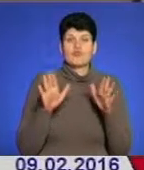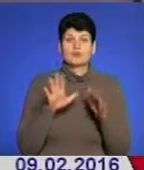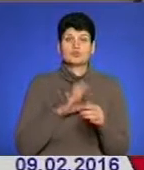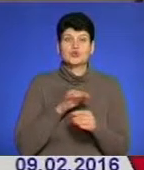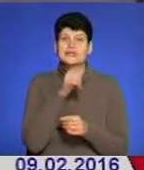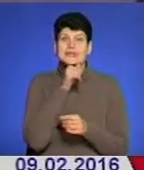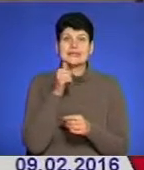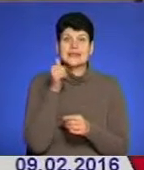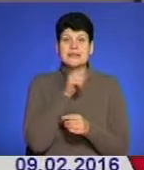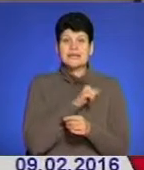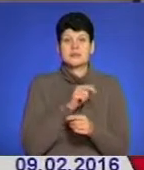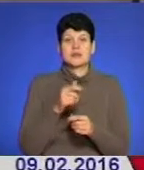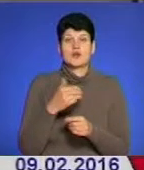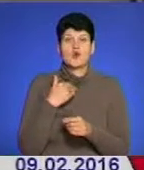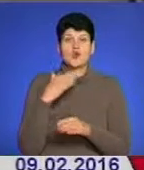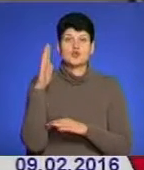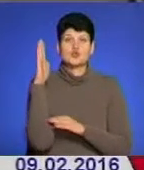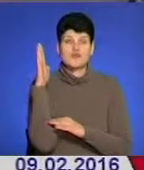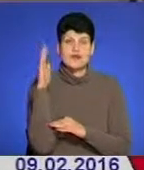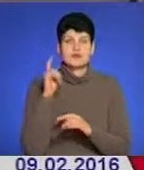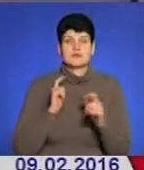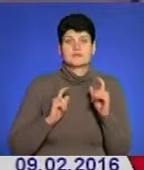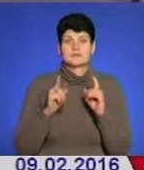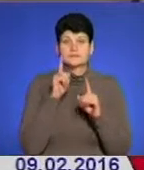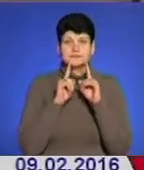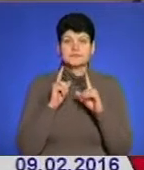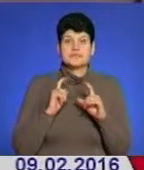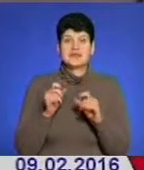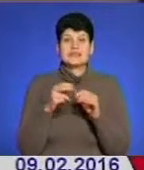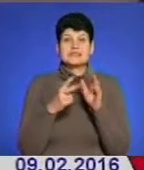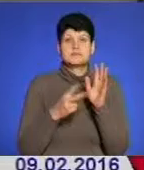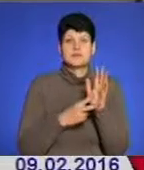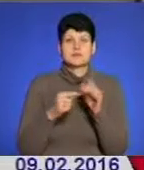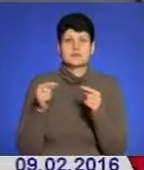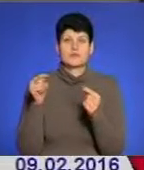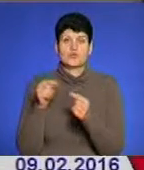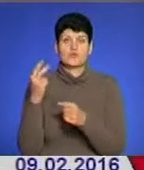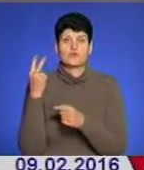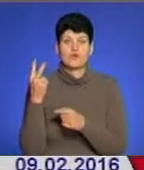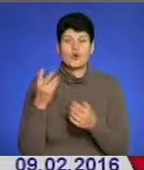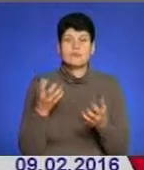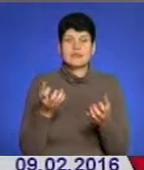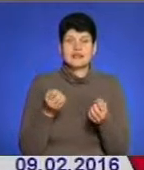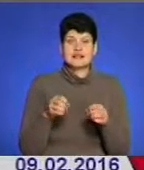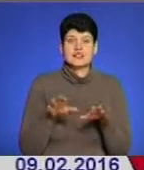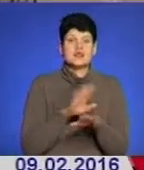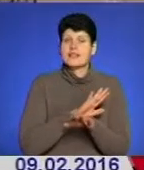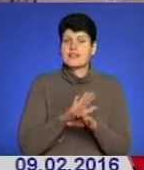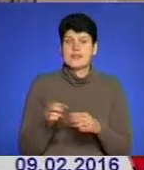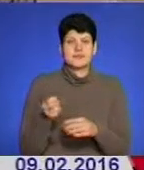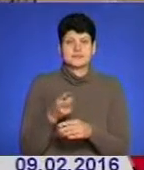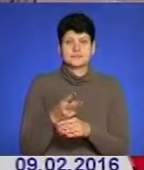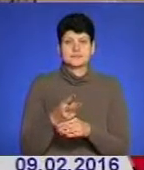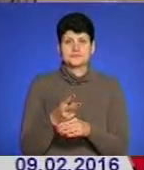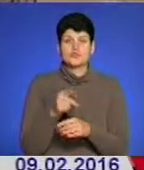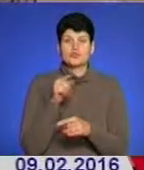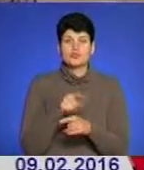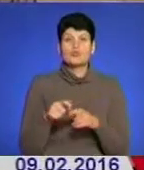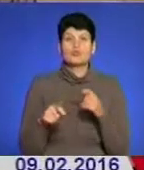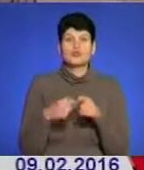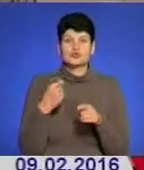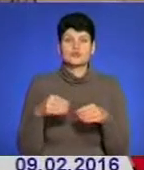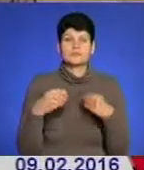таємне голосування студентської нашої ради, і 17 проти 2 прийняли рішення щодо невідрахування. Тому порушникам